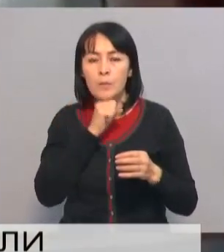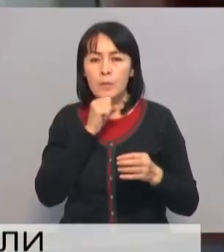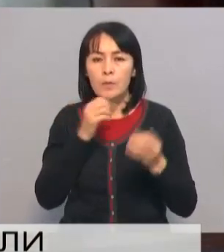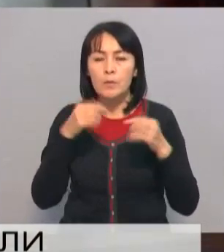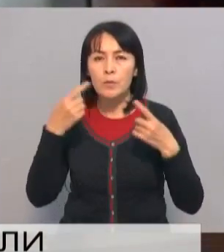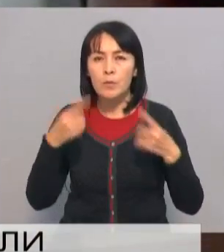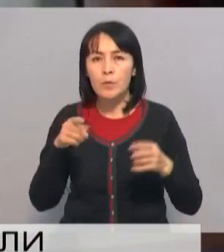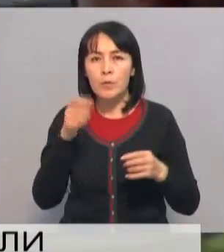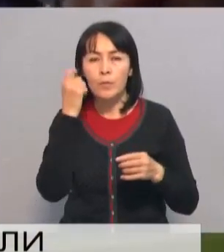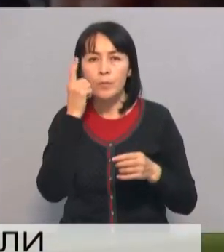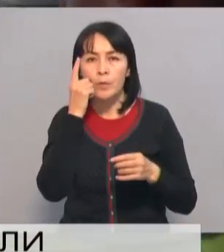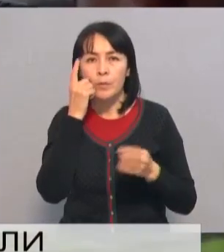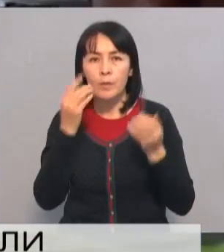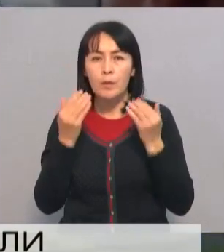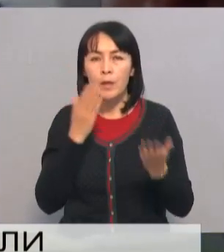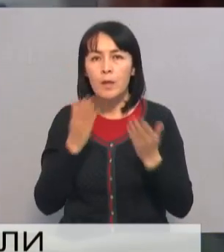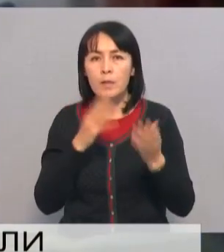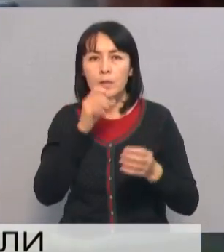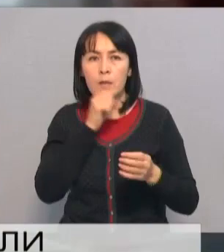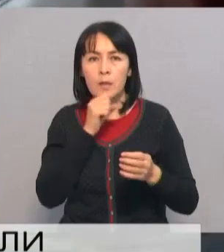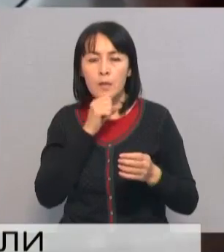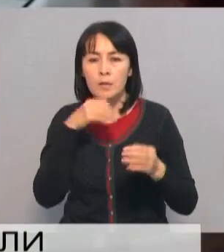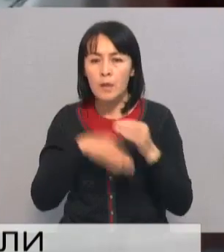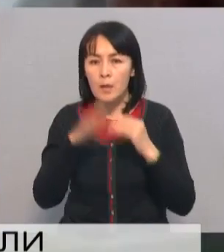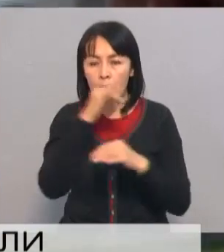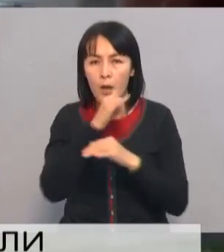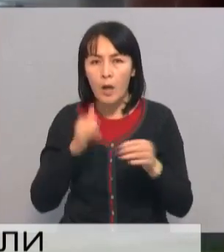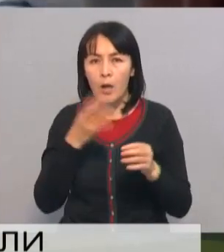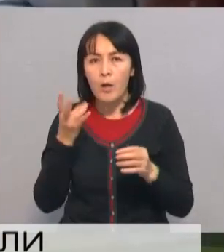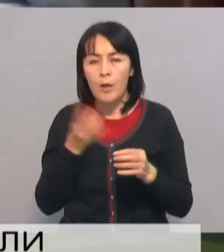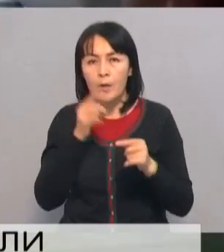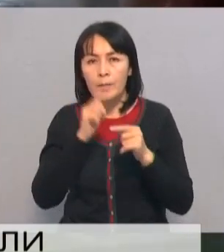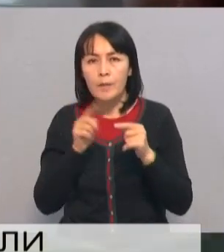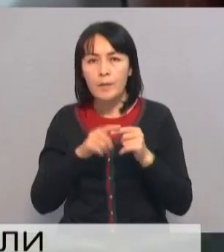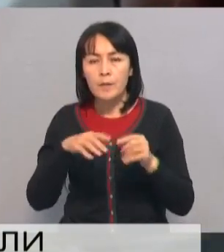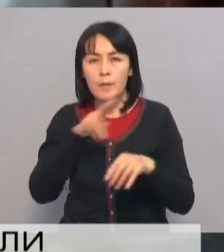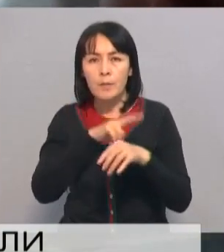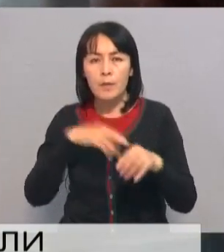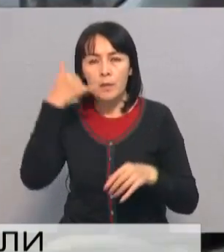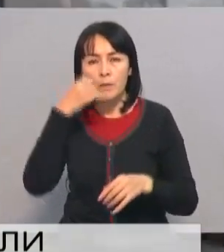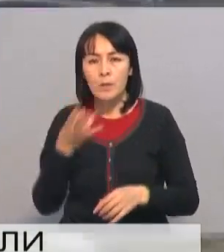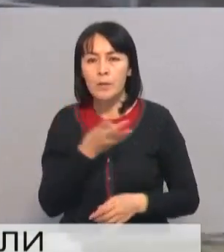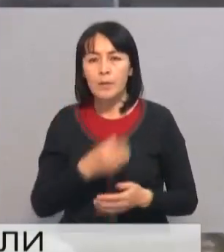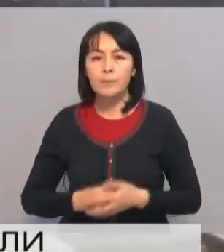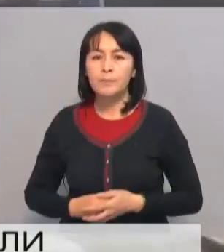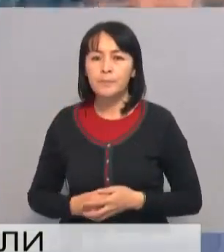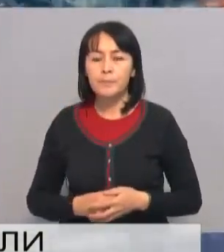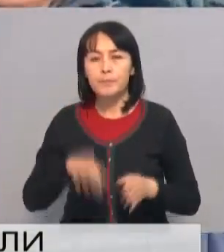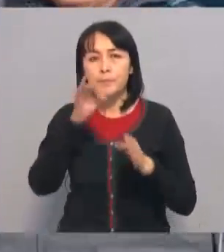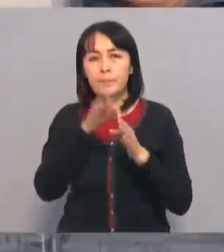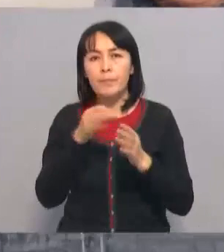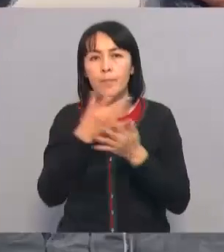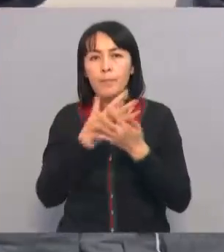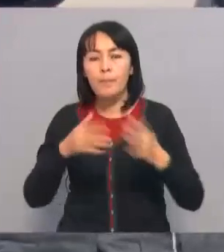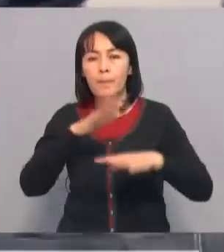завладения чужим имуществом. Если же грабежа избежать не удалось, нужно немедленно обратиться в полицию. В целях